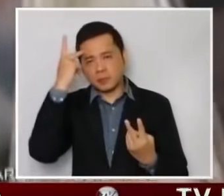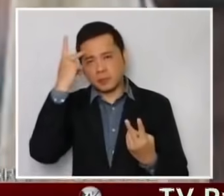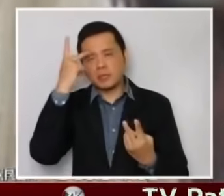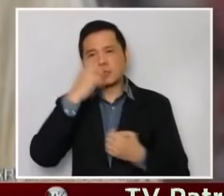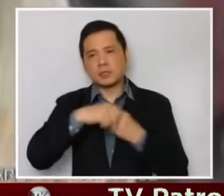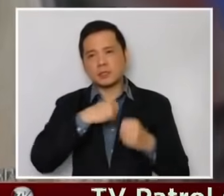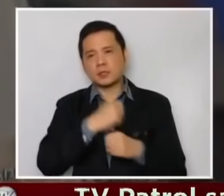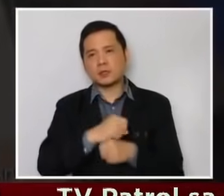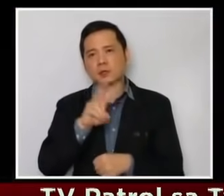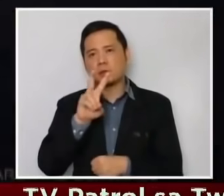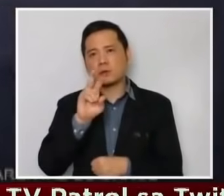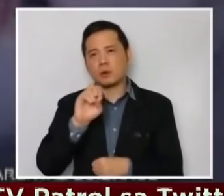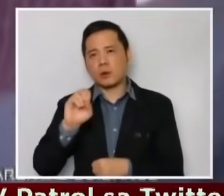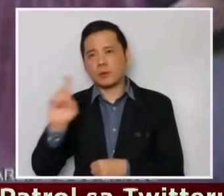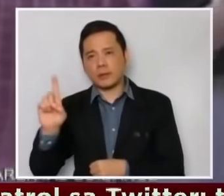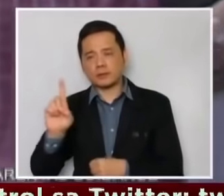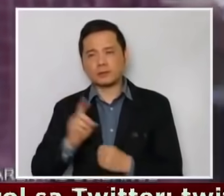2001.